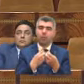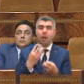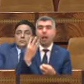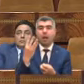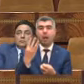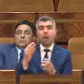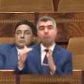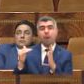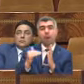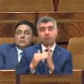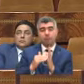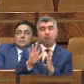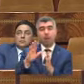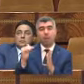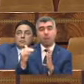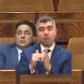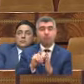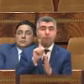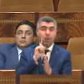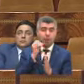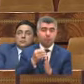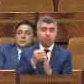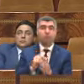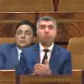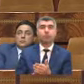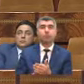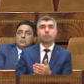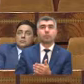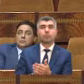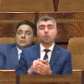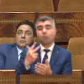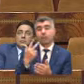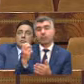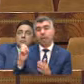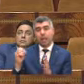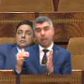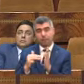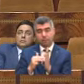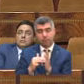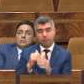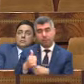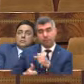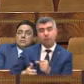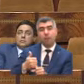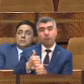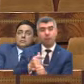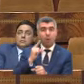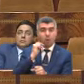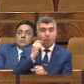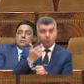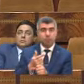4,000 يعني ولا 5,000 نساء و 3,000 يعني في الرجال في السنه،